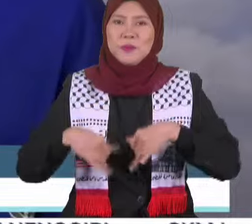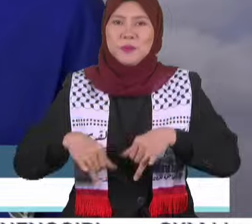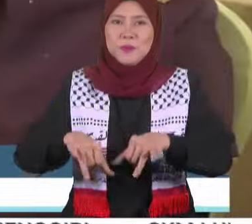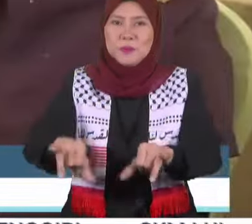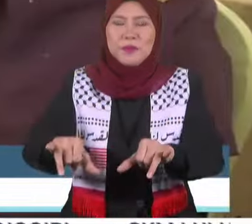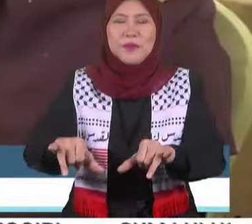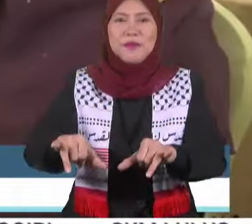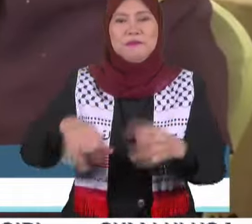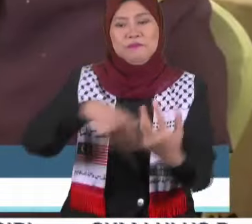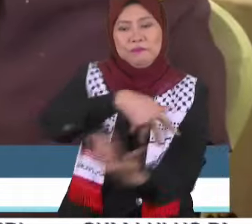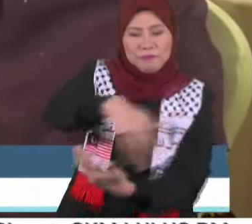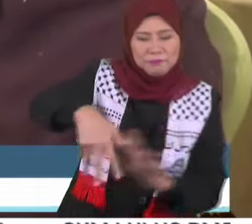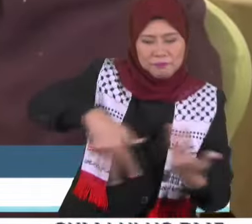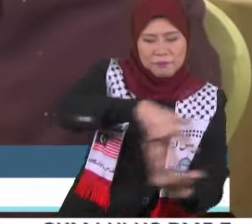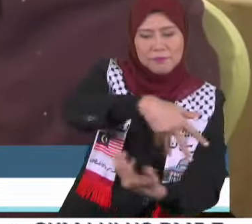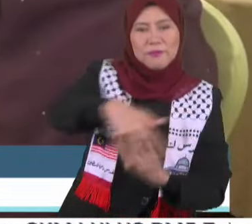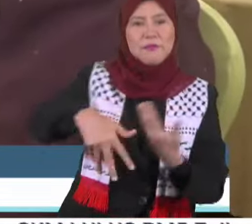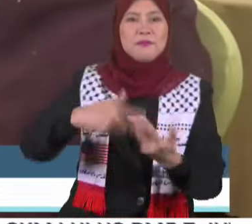masyarakat tempat.